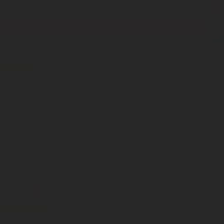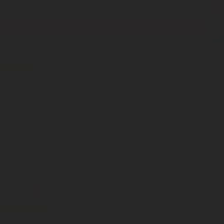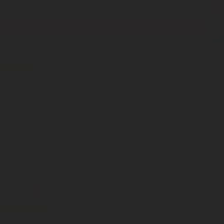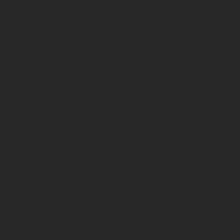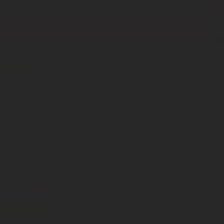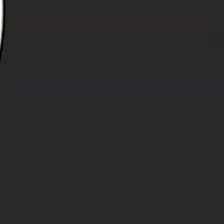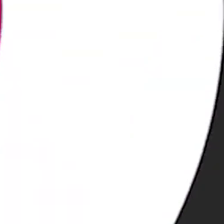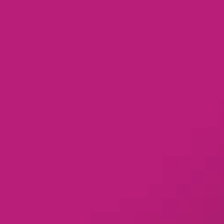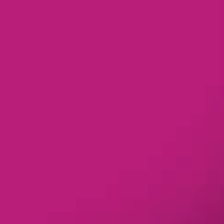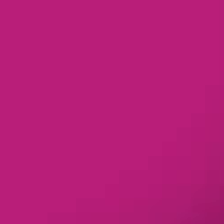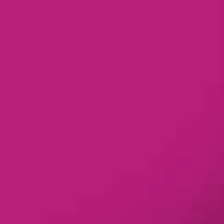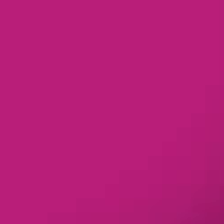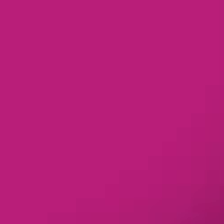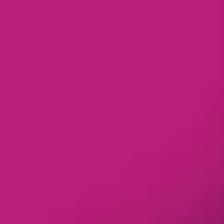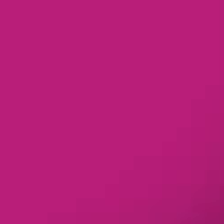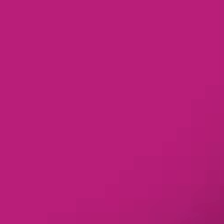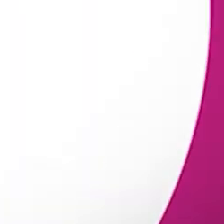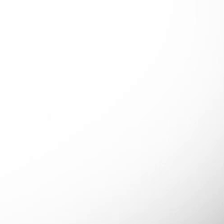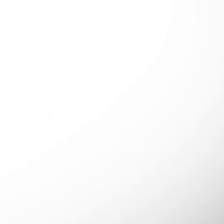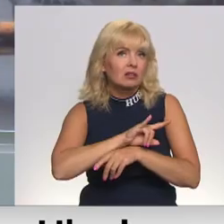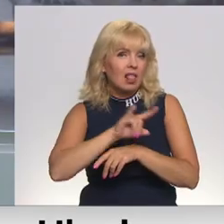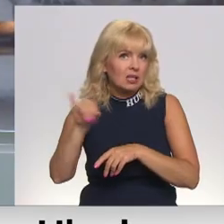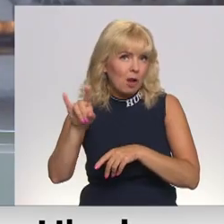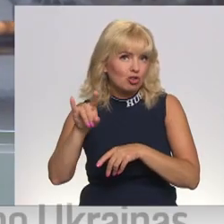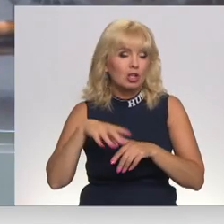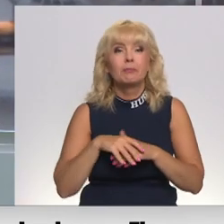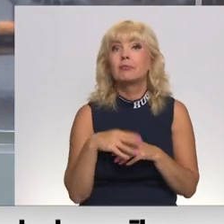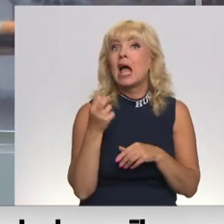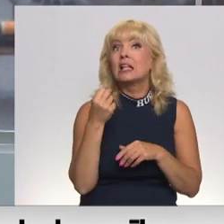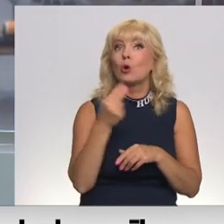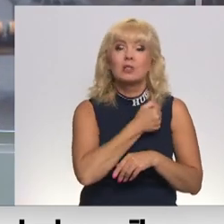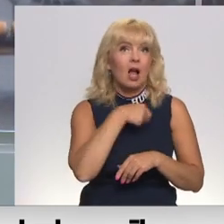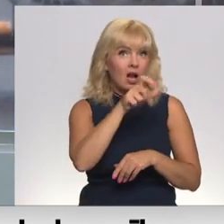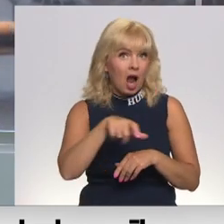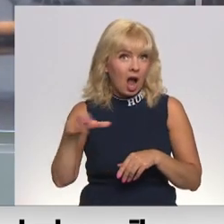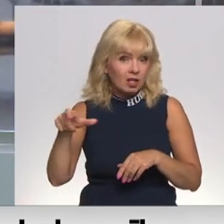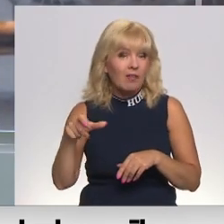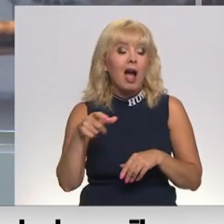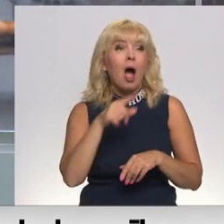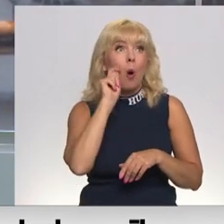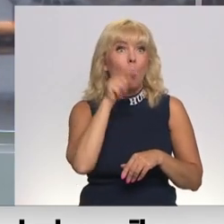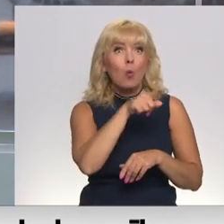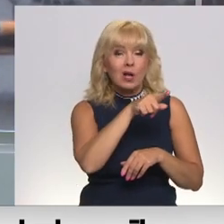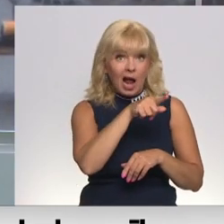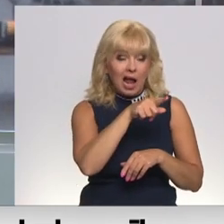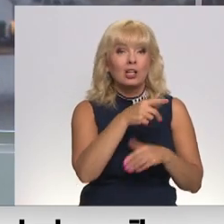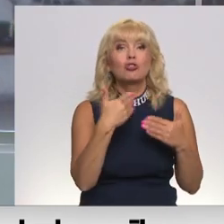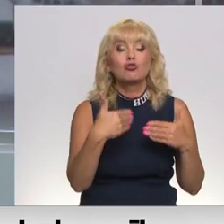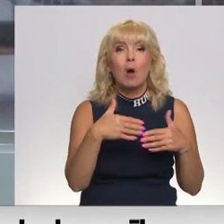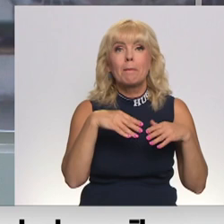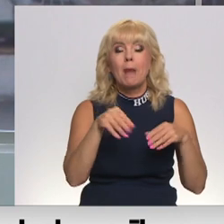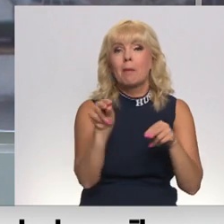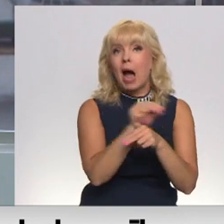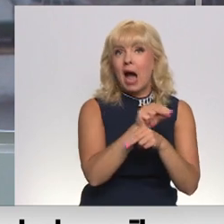Re, viss ēters ir te! 12 karavīri no kara plosītās Ukrainas šonedēļ pabeigs ārstniecības